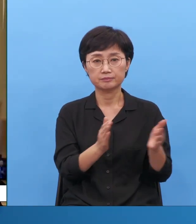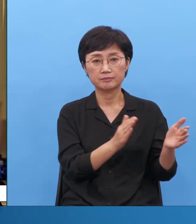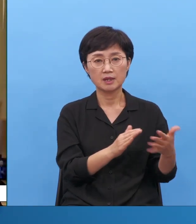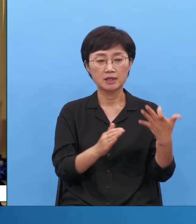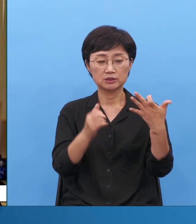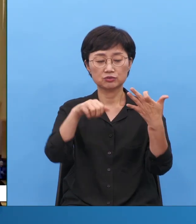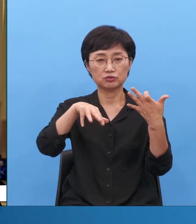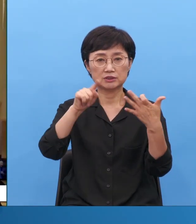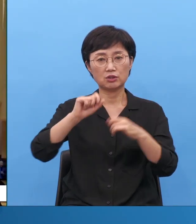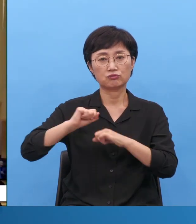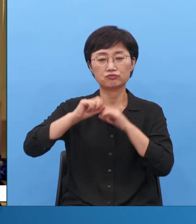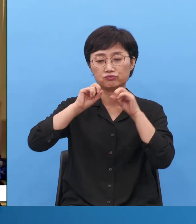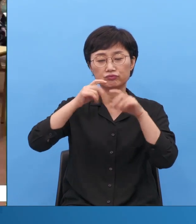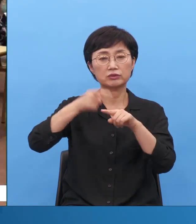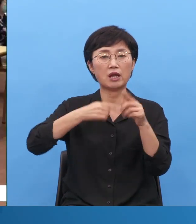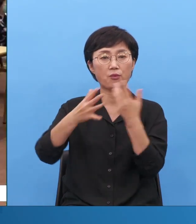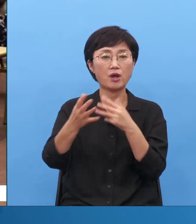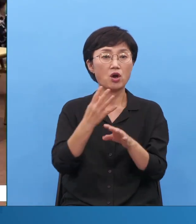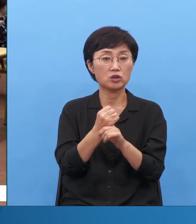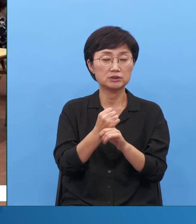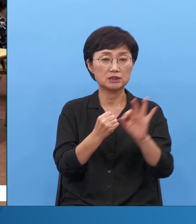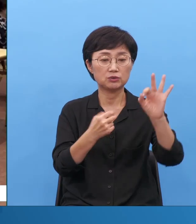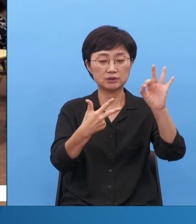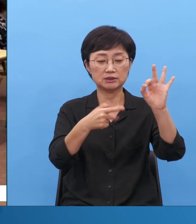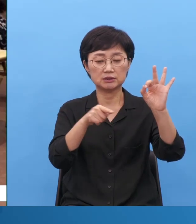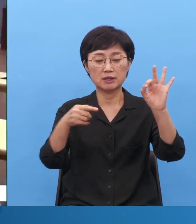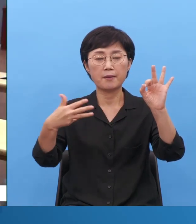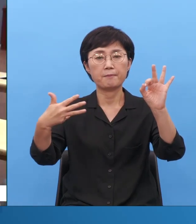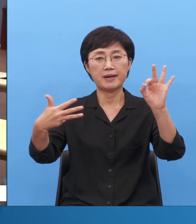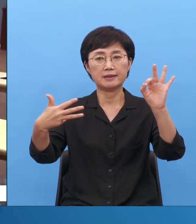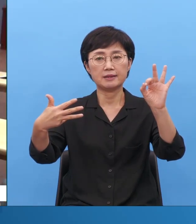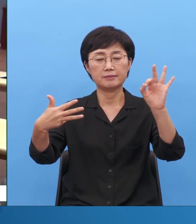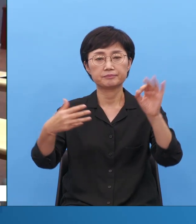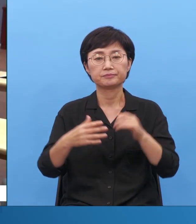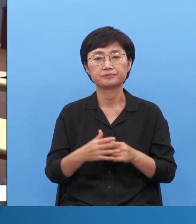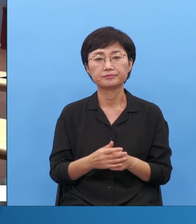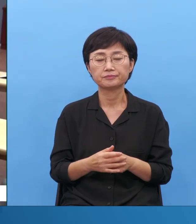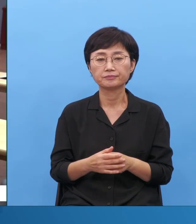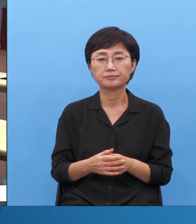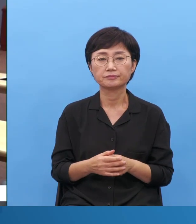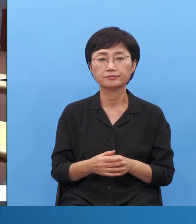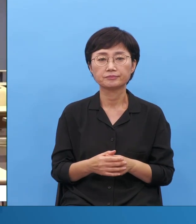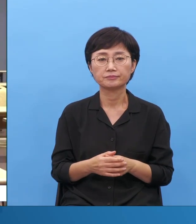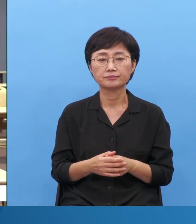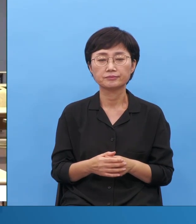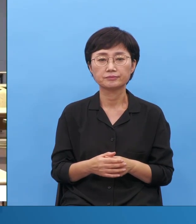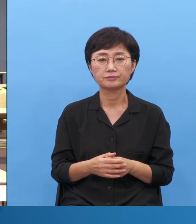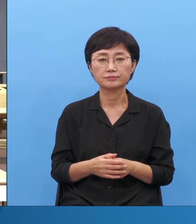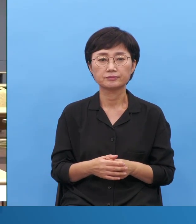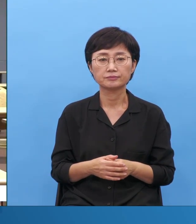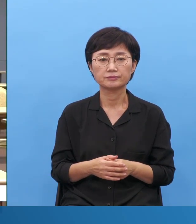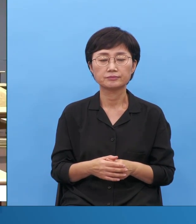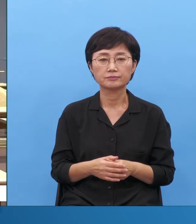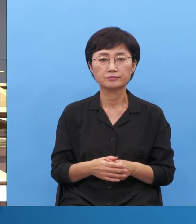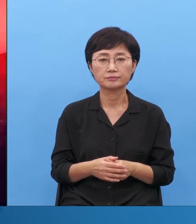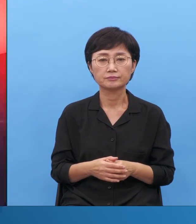제19차 세계 군 선교대회가 오는 10월 7일부터 3일간 덕평 RUTC와 임마누엘 서울교회에서